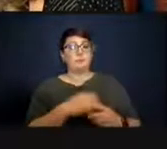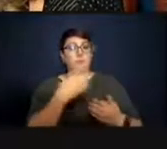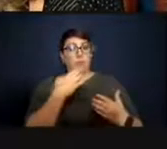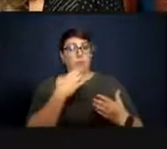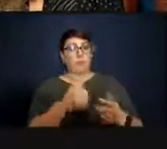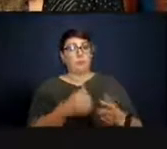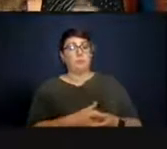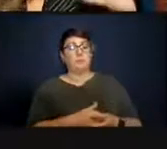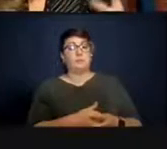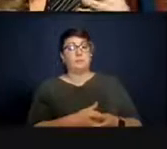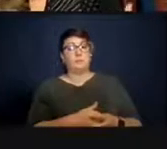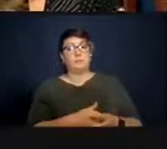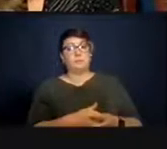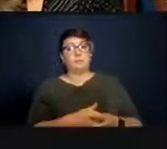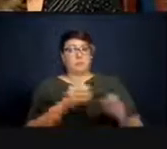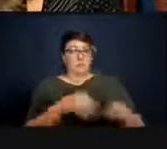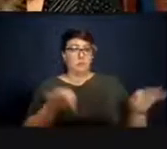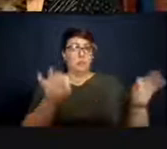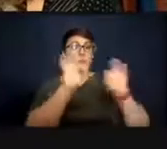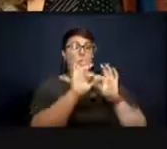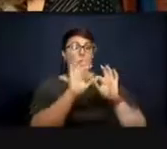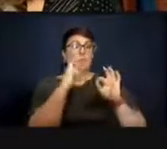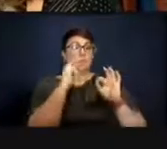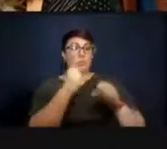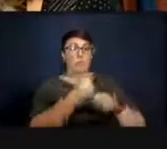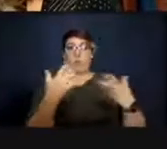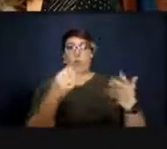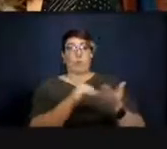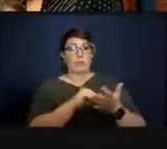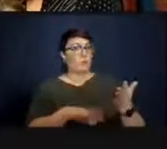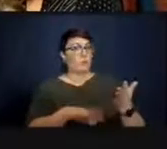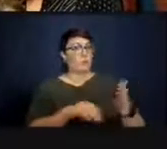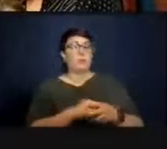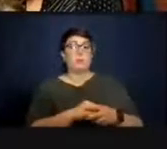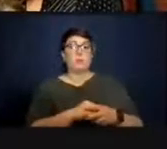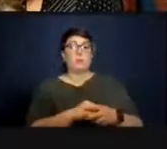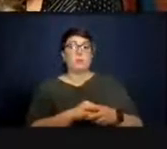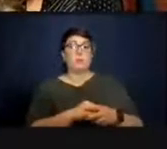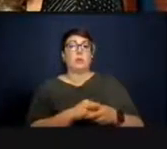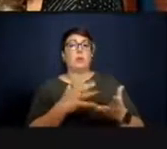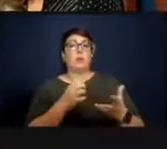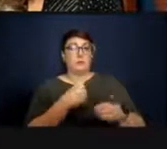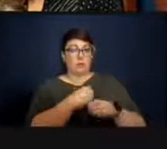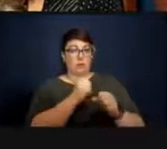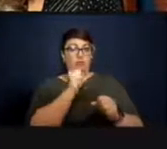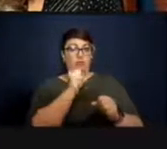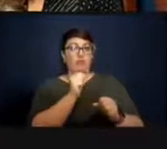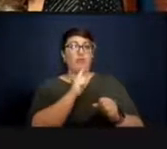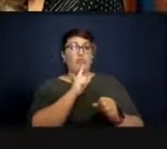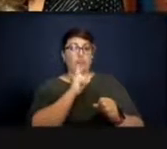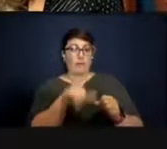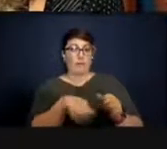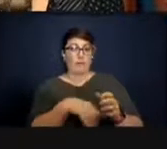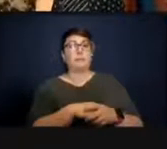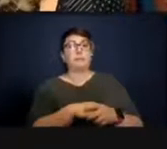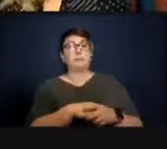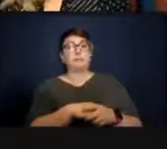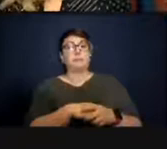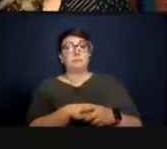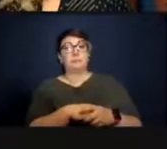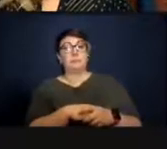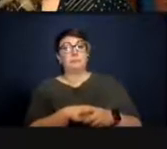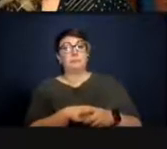fikisha fursa hizi tunazozungumza kwao, kwa sababu wao katika mazingira hatarishi wengi